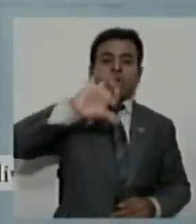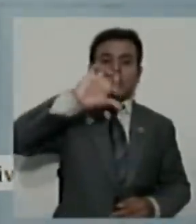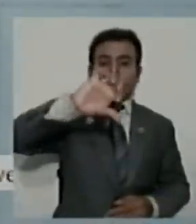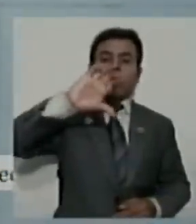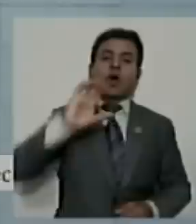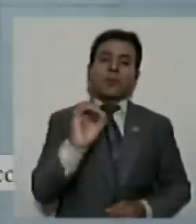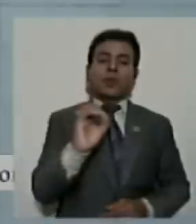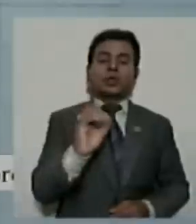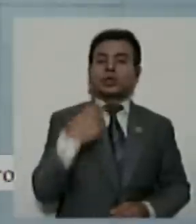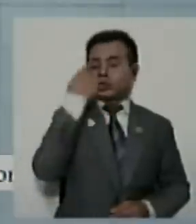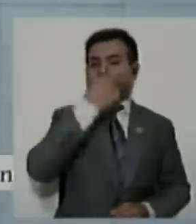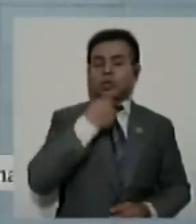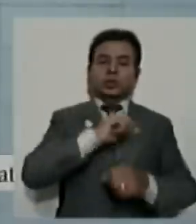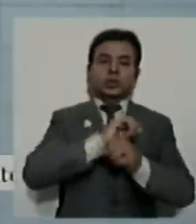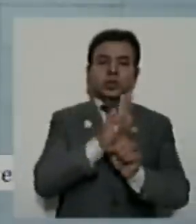মৃত্যুবরণ করেছেন